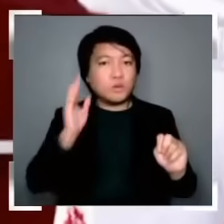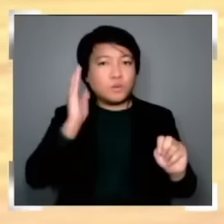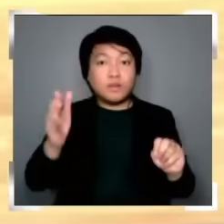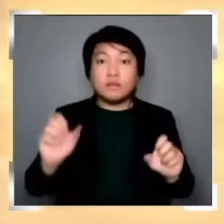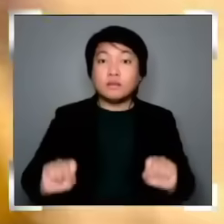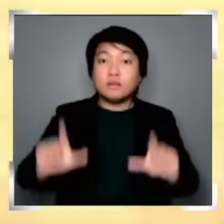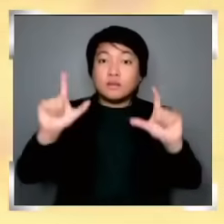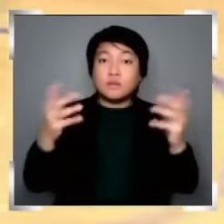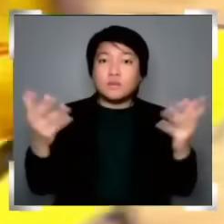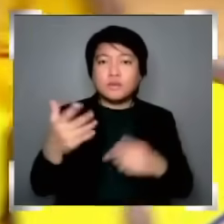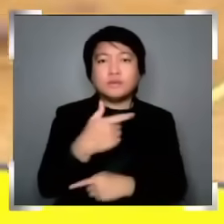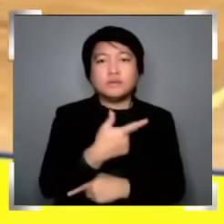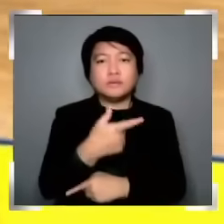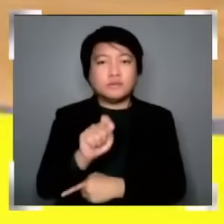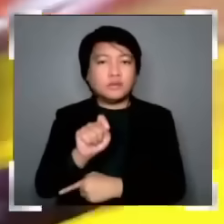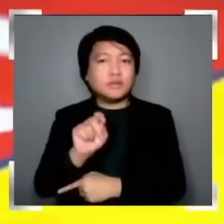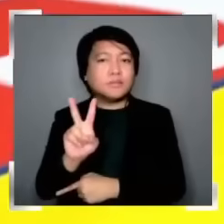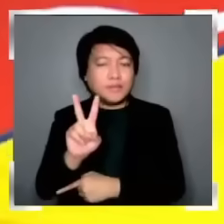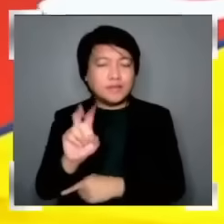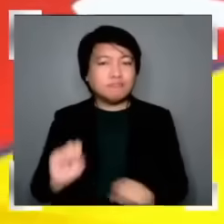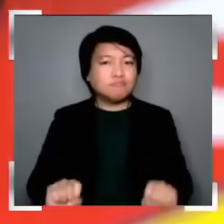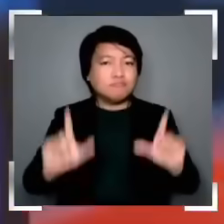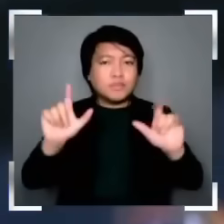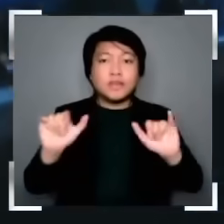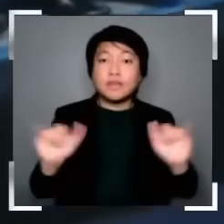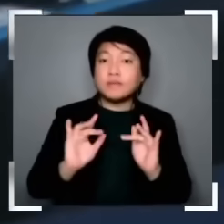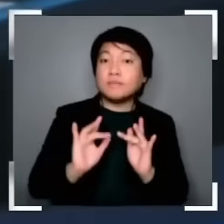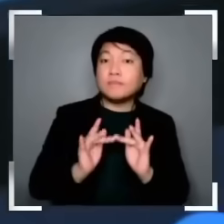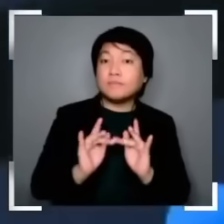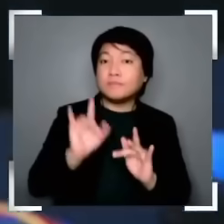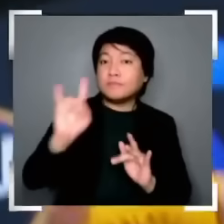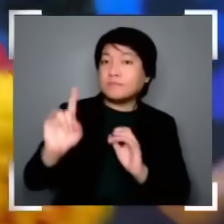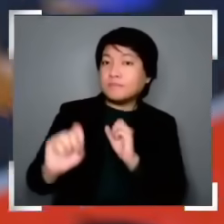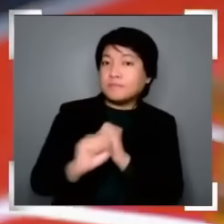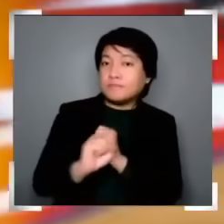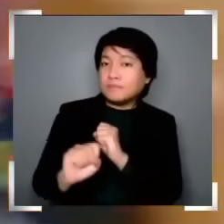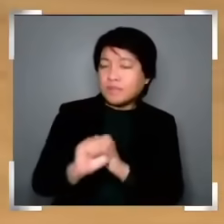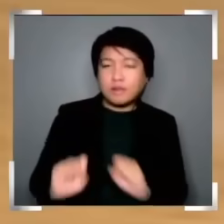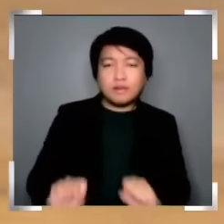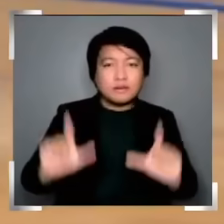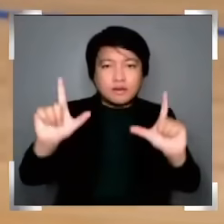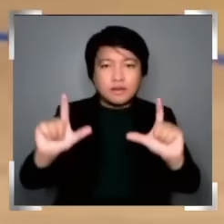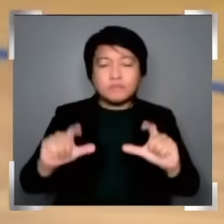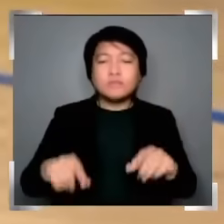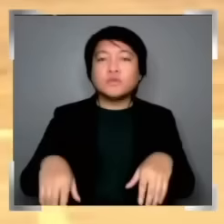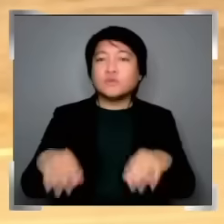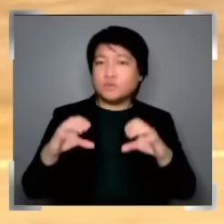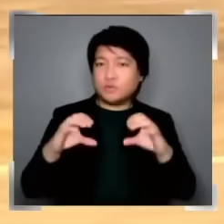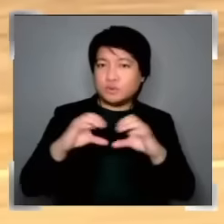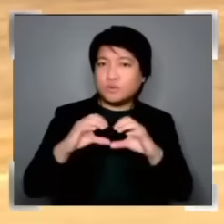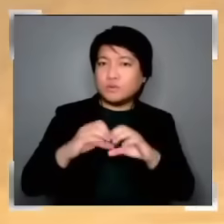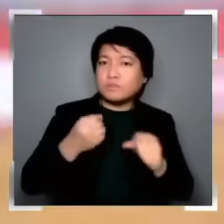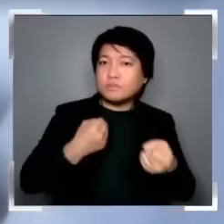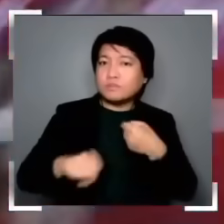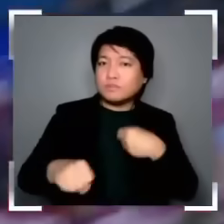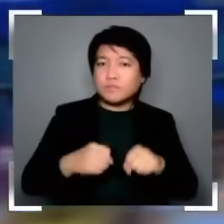GTV. Naka-livestream din yan sa social media accounts ng GMA Sports at